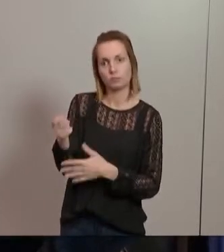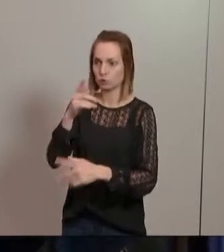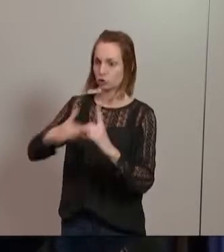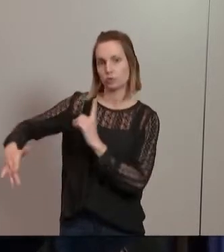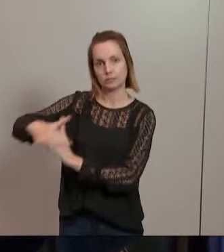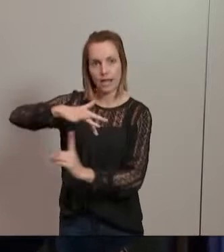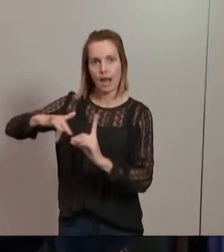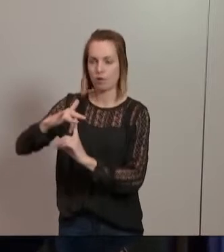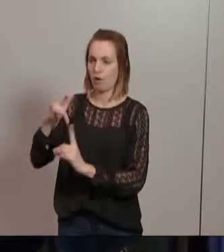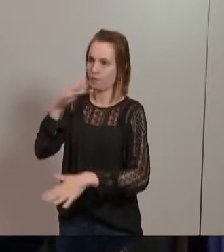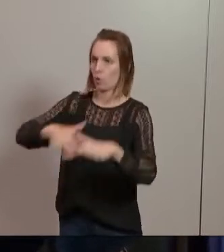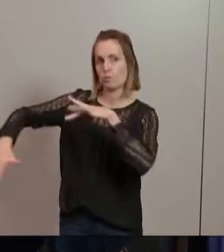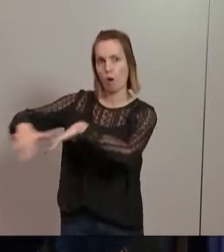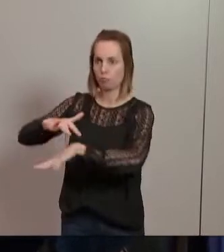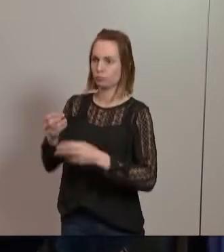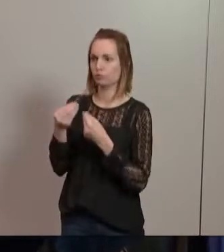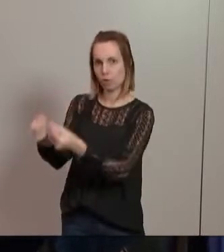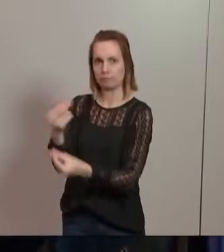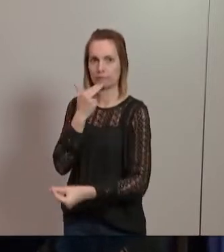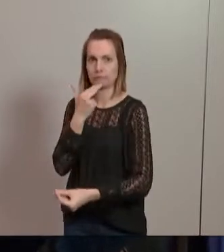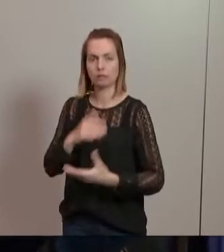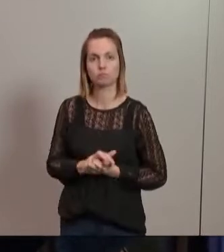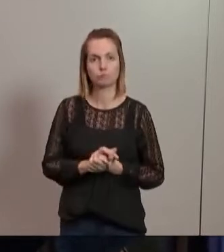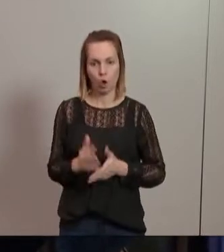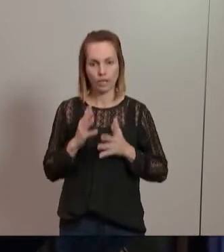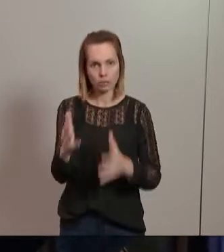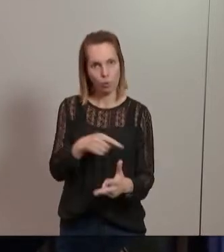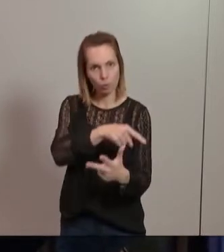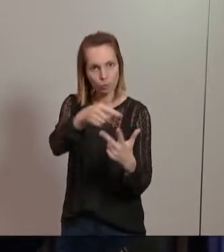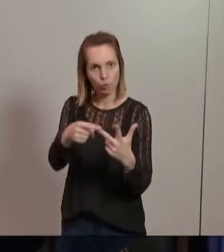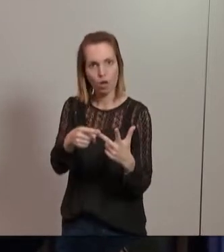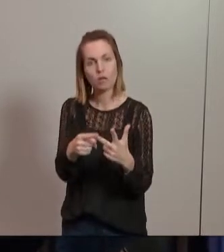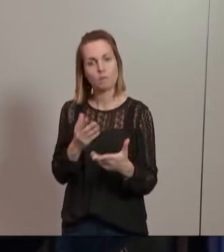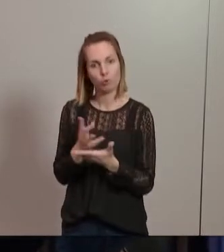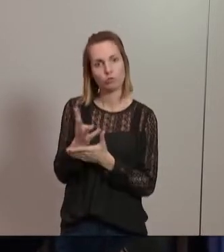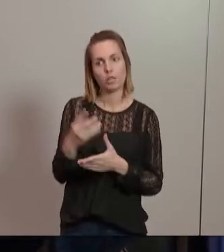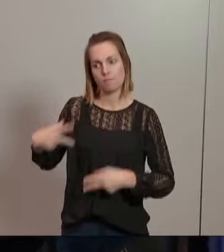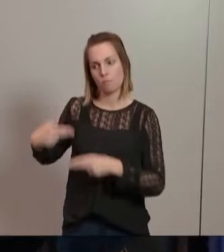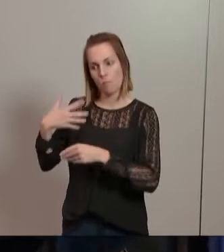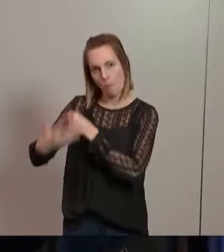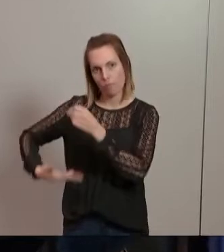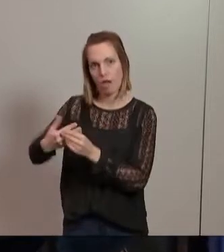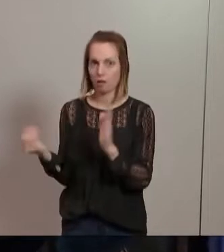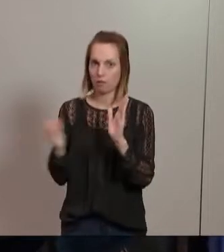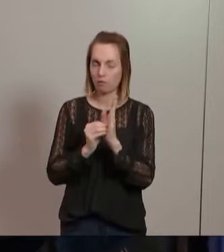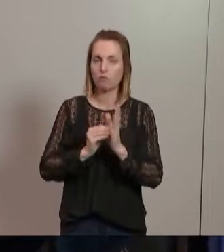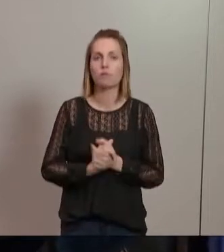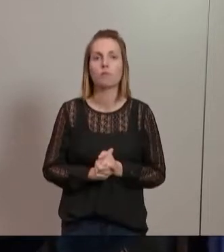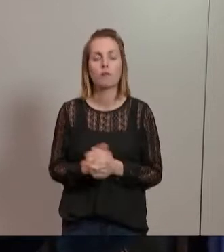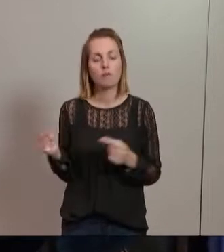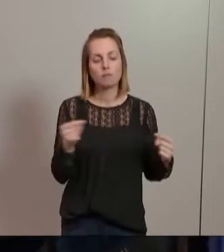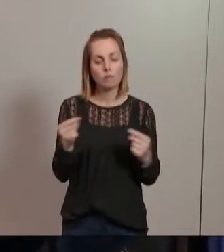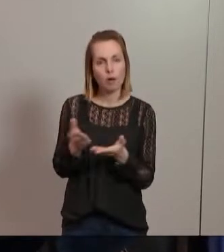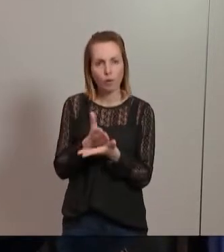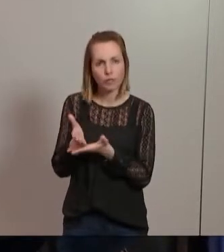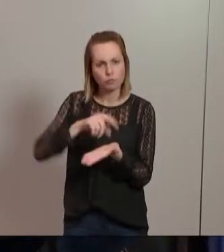ville. Ces engagements sont inscrits dans notre projet de mandat. Le débat d'orientation